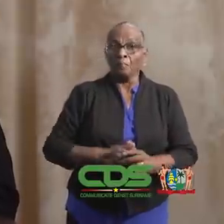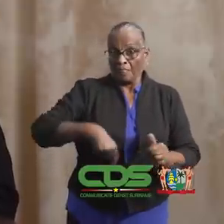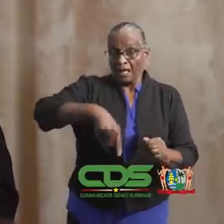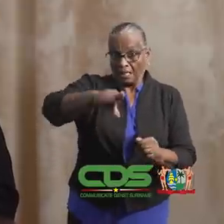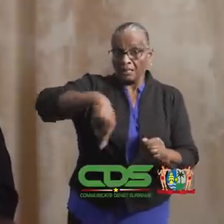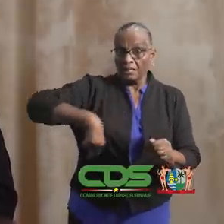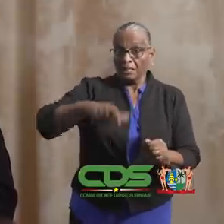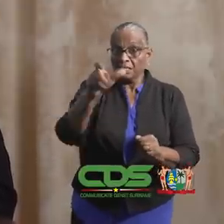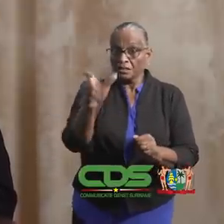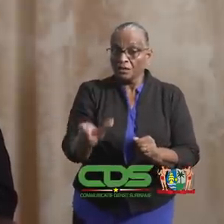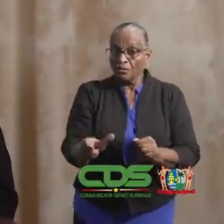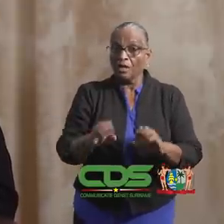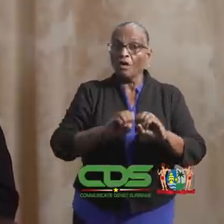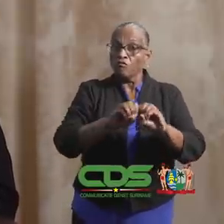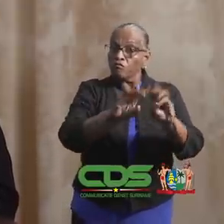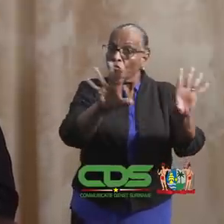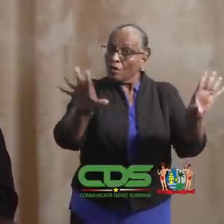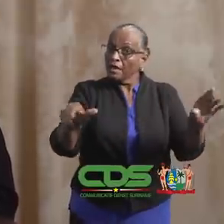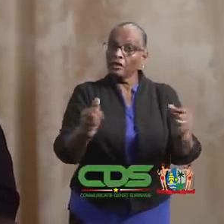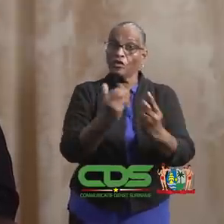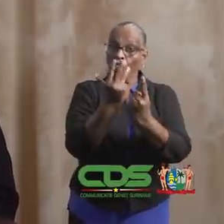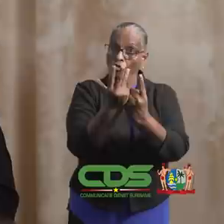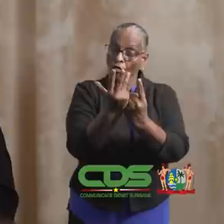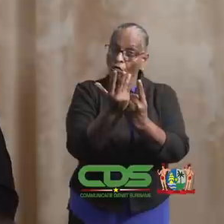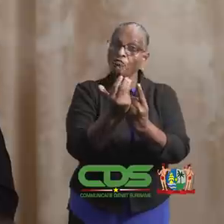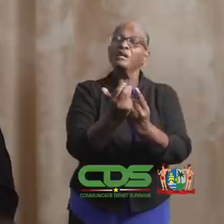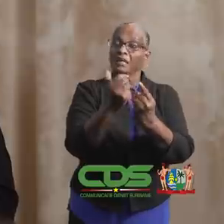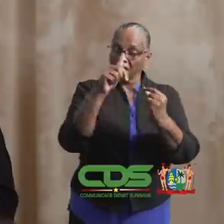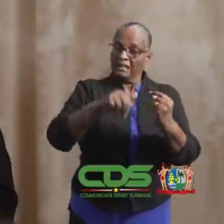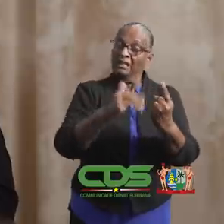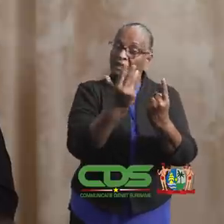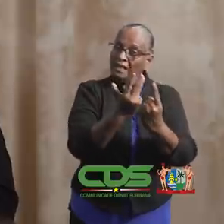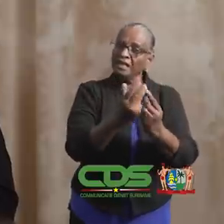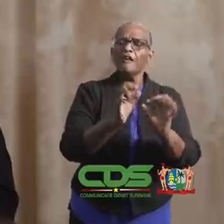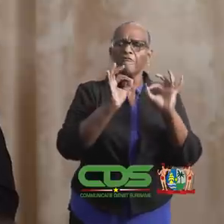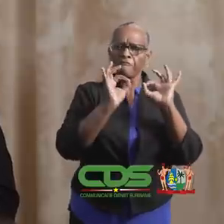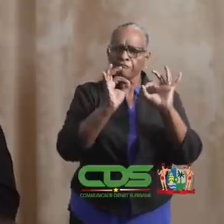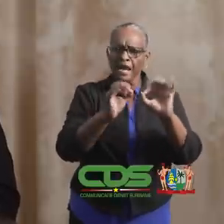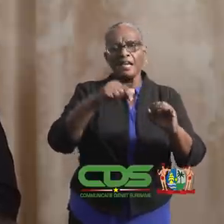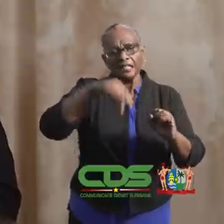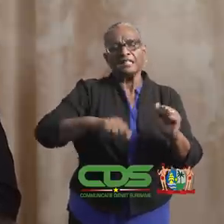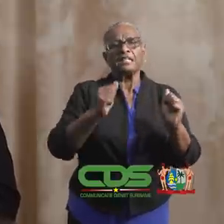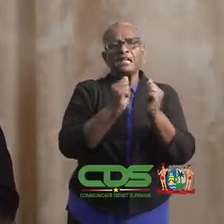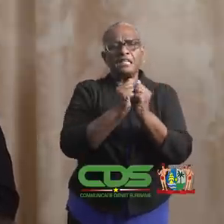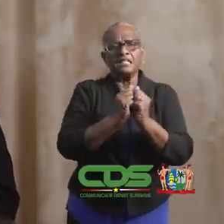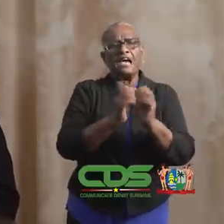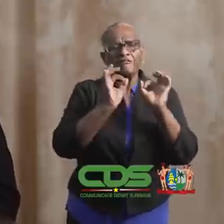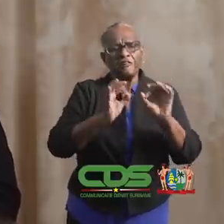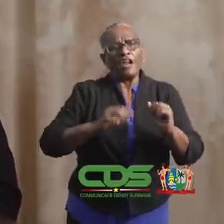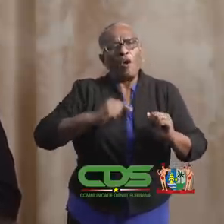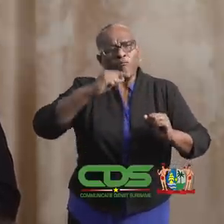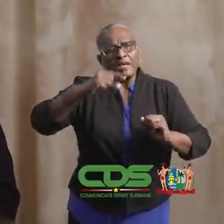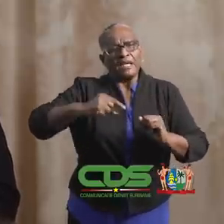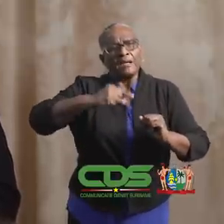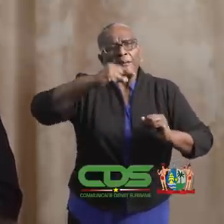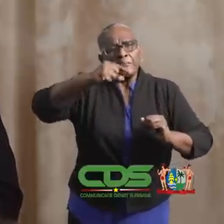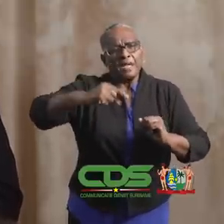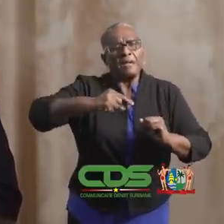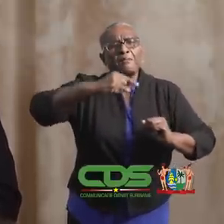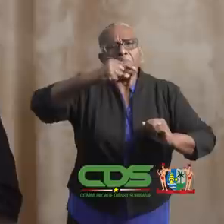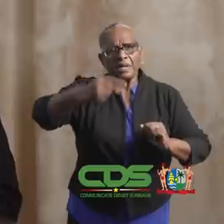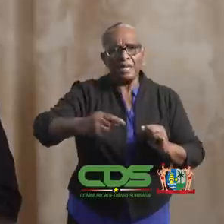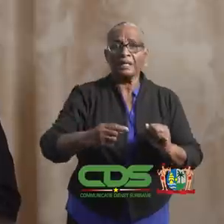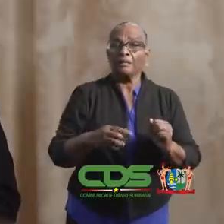komende weken zal de voorlichting rond de COVID-19 veilig jaar einde opgevoerd moeten worden. Vaststaat dat wij de